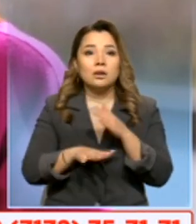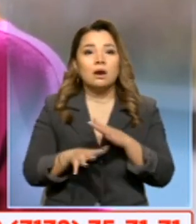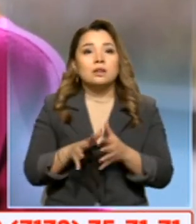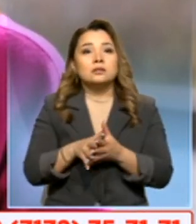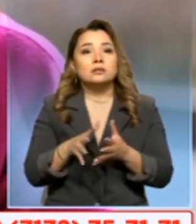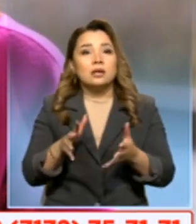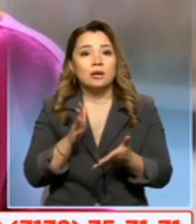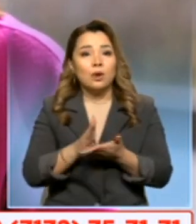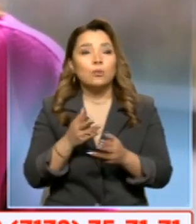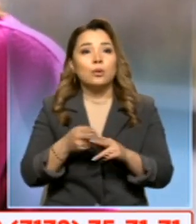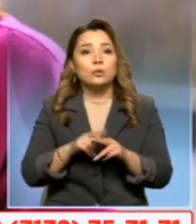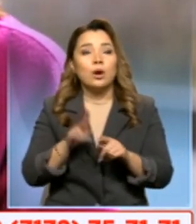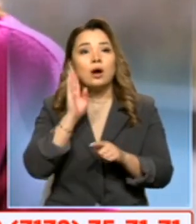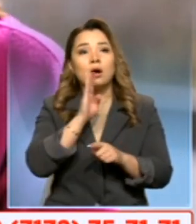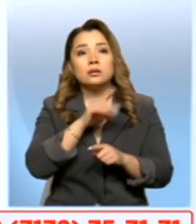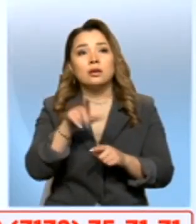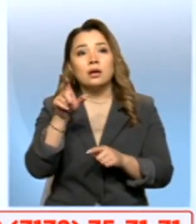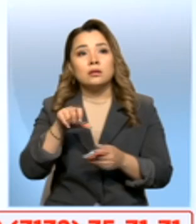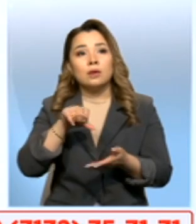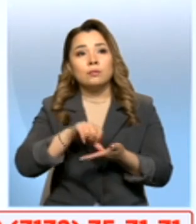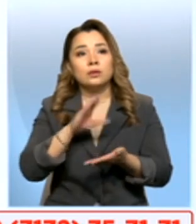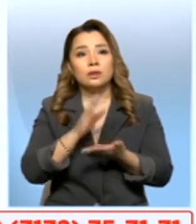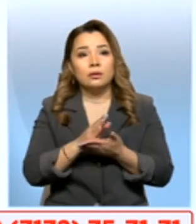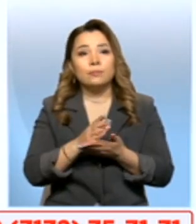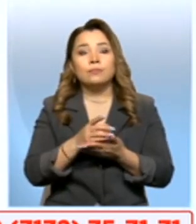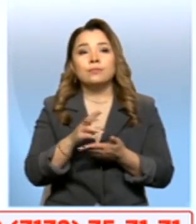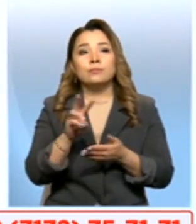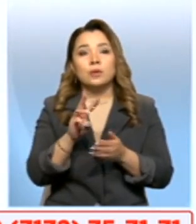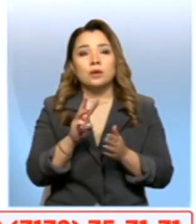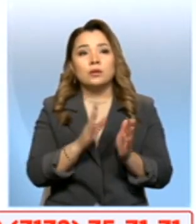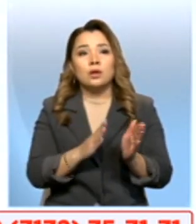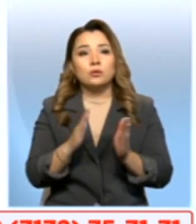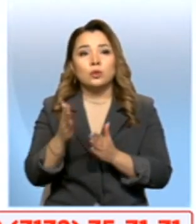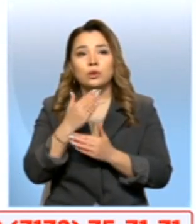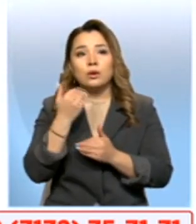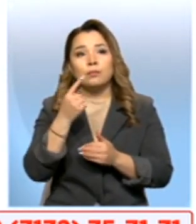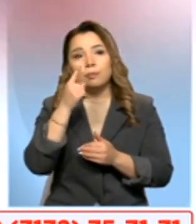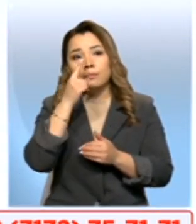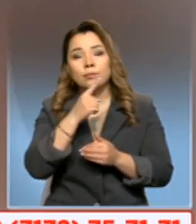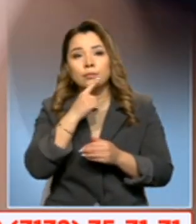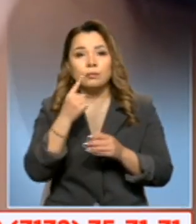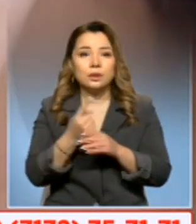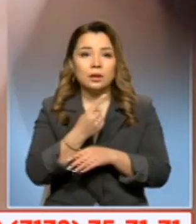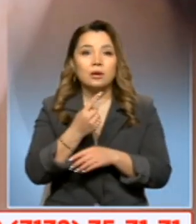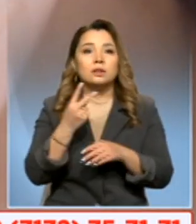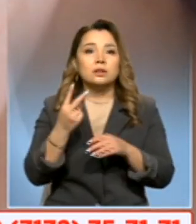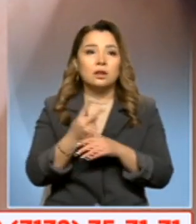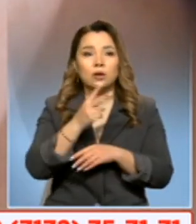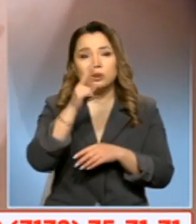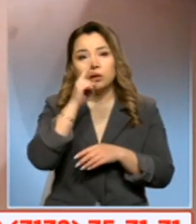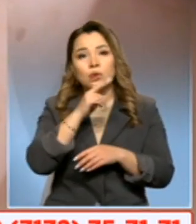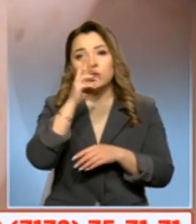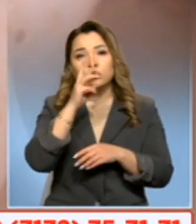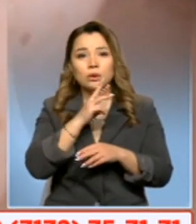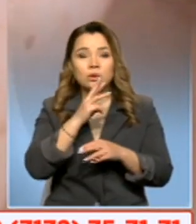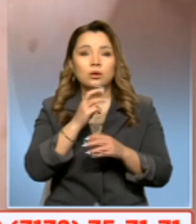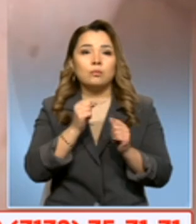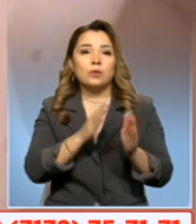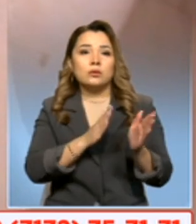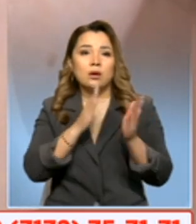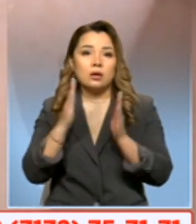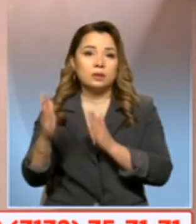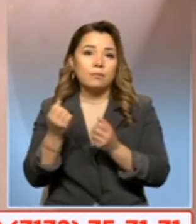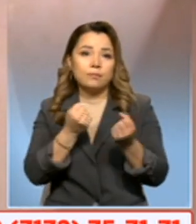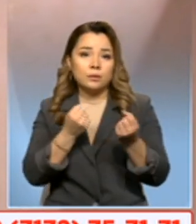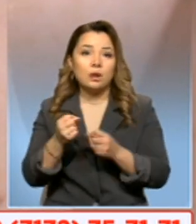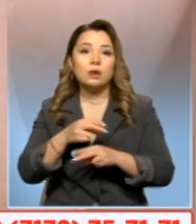бастайды. Сосын әйел адам болса, етеккір циклының бұзылуы, айына бір екі рет келуі, немесе екі-үш айлап келмеуі,